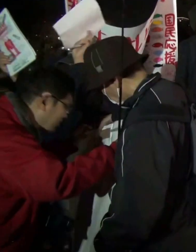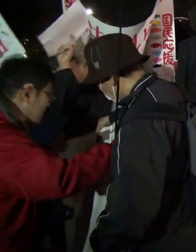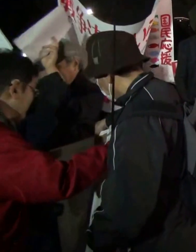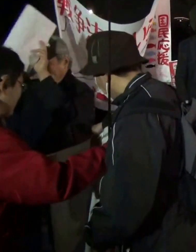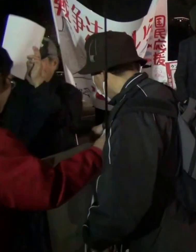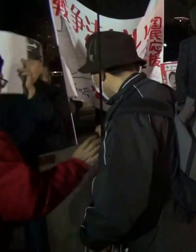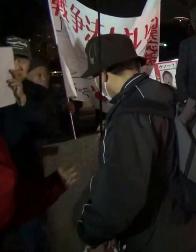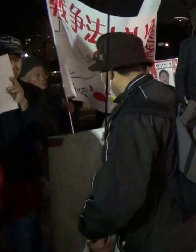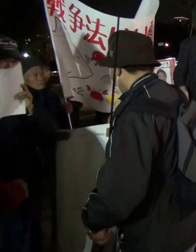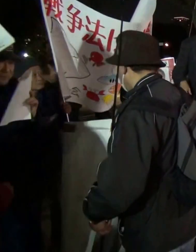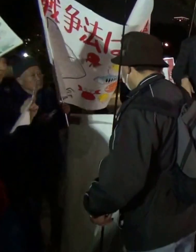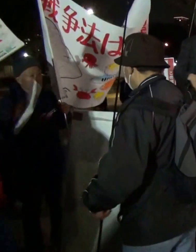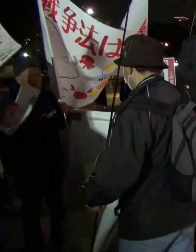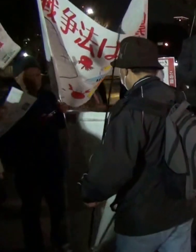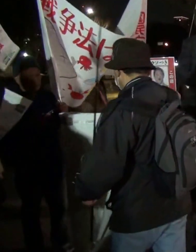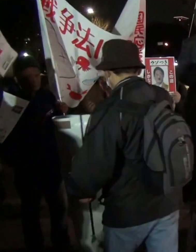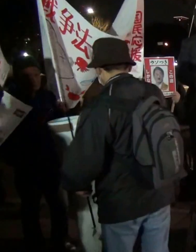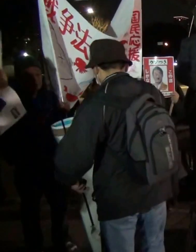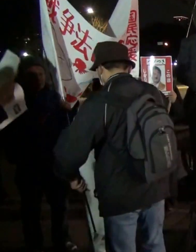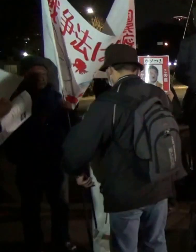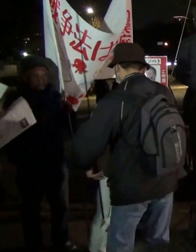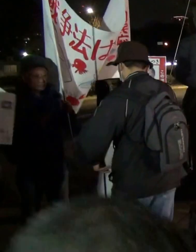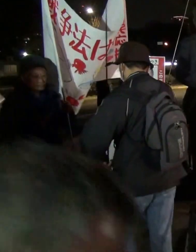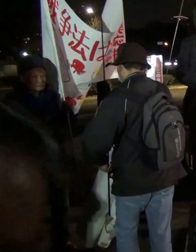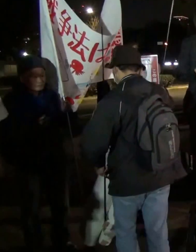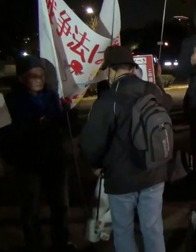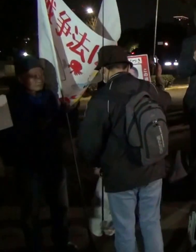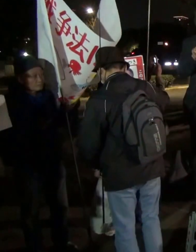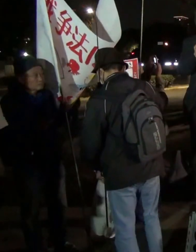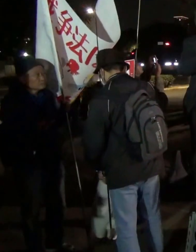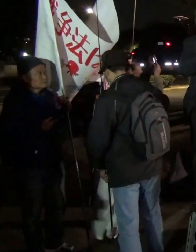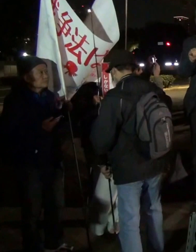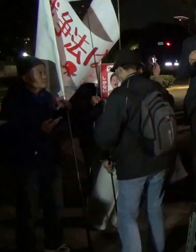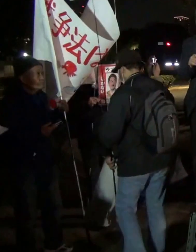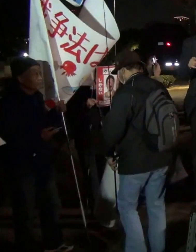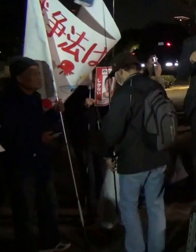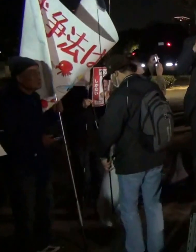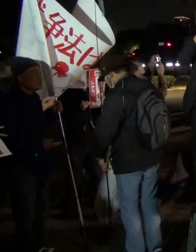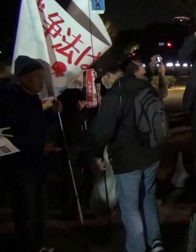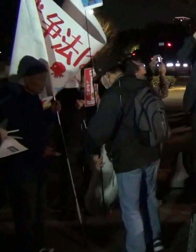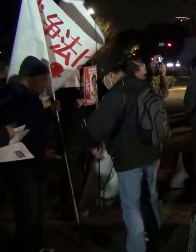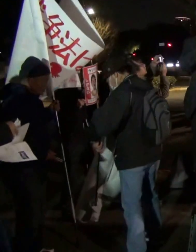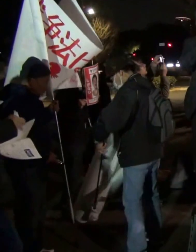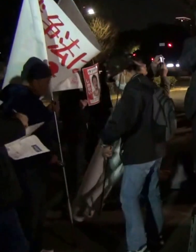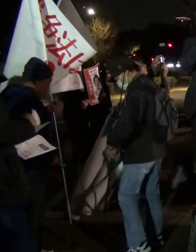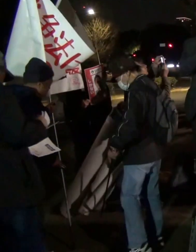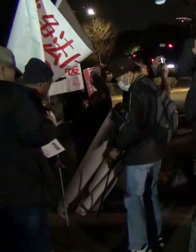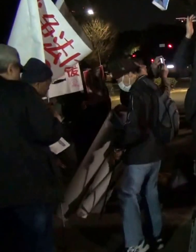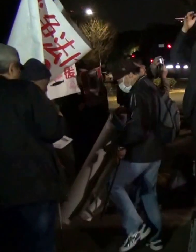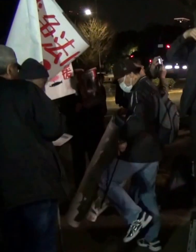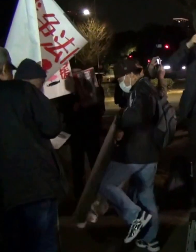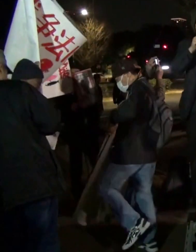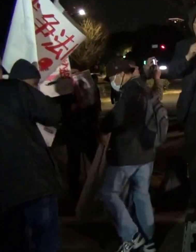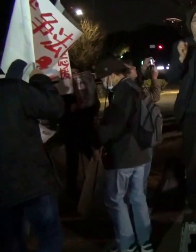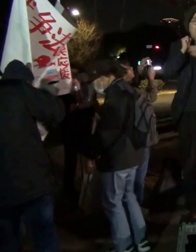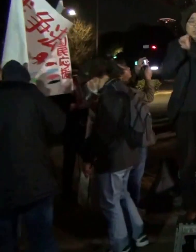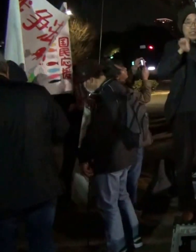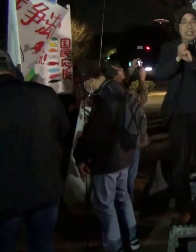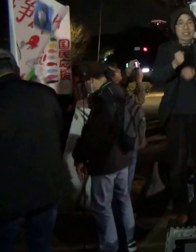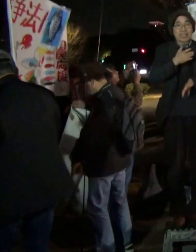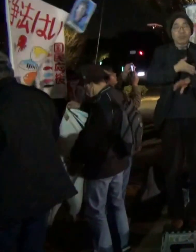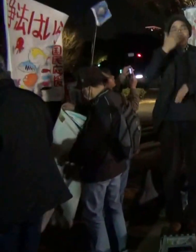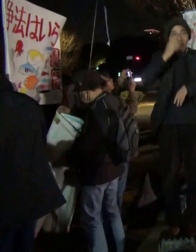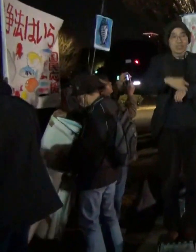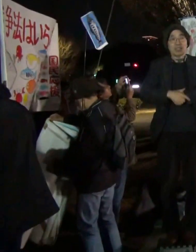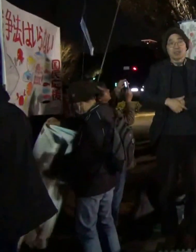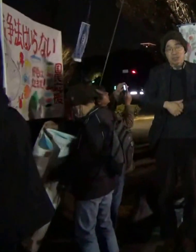はい、どうも、浦淵です。この間2月14日、希望祭りありがとうございました。ね、ありがとうございました。ね、本当は